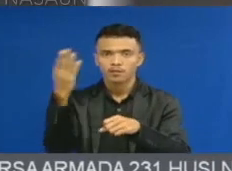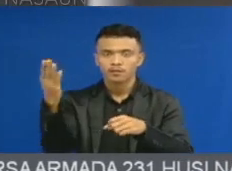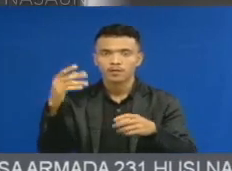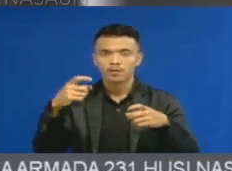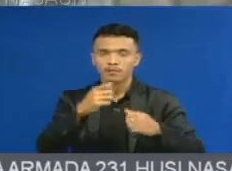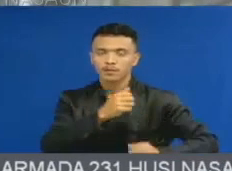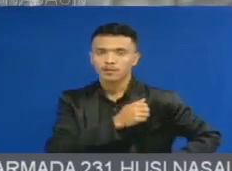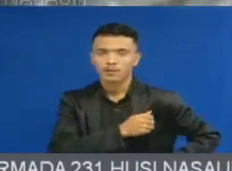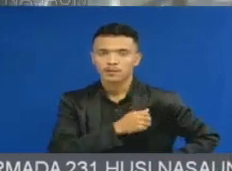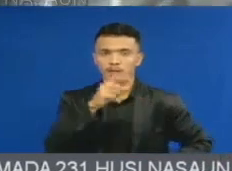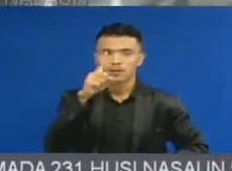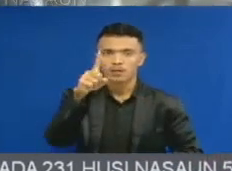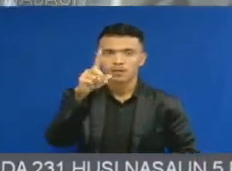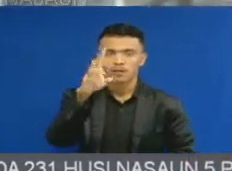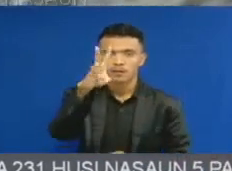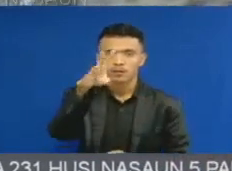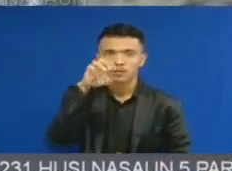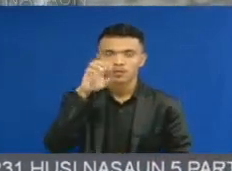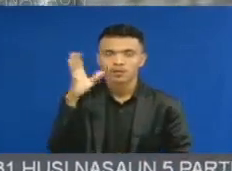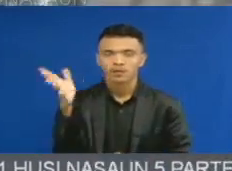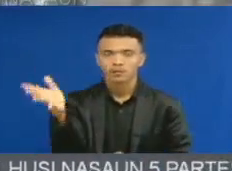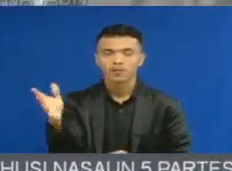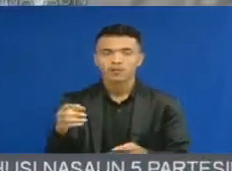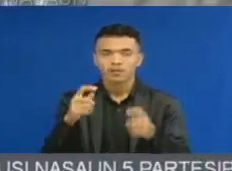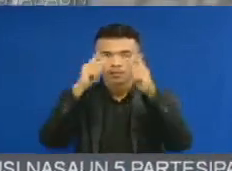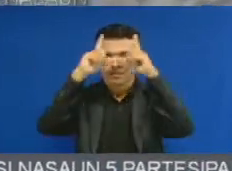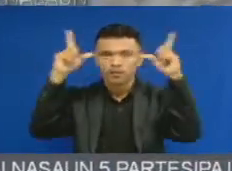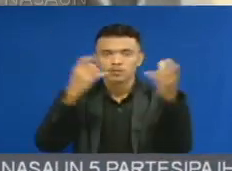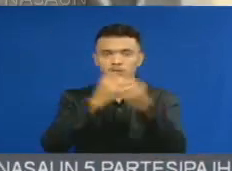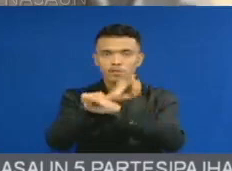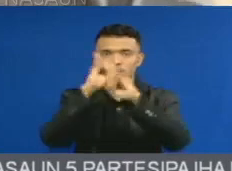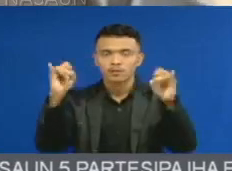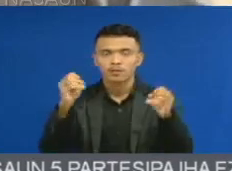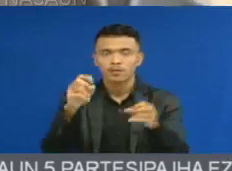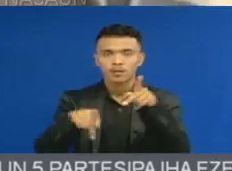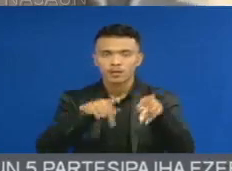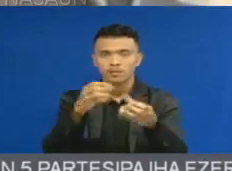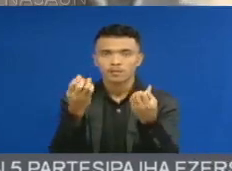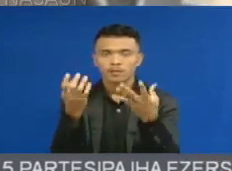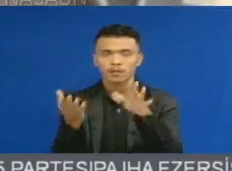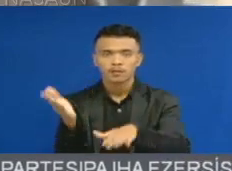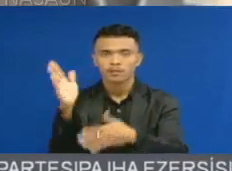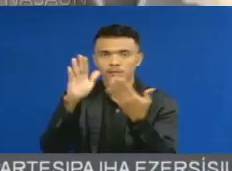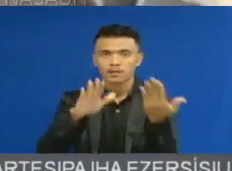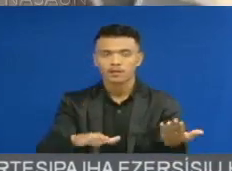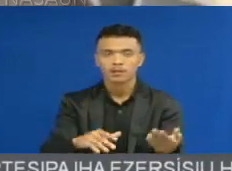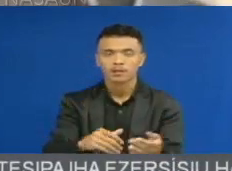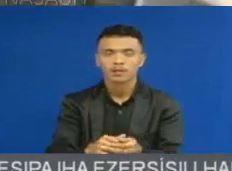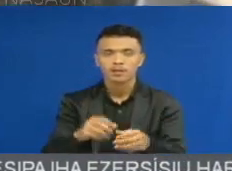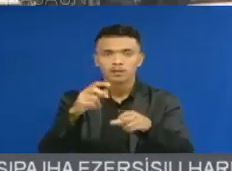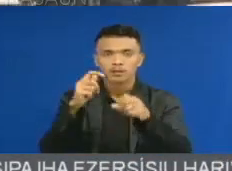daing atus neng lima dulu. Timor dia ukun rasikang ema barak so ising. Gerilheiro balung bate rate